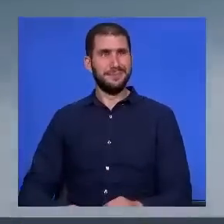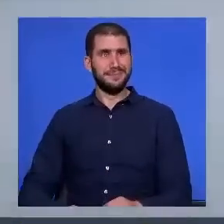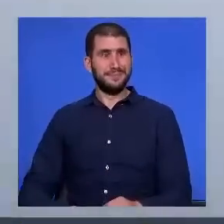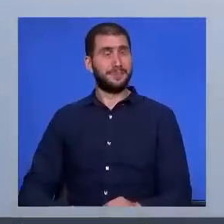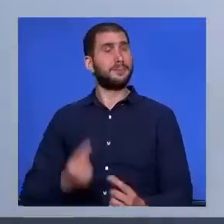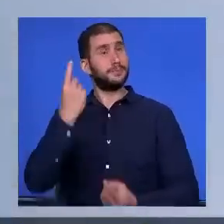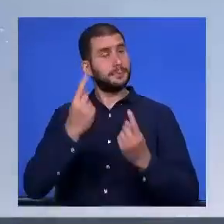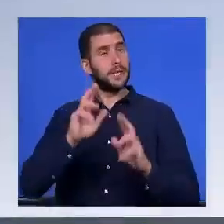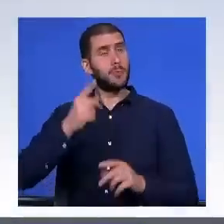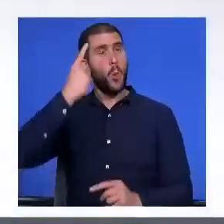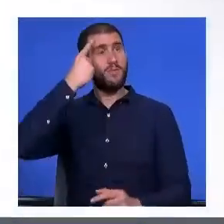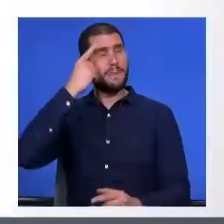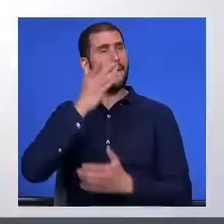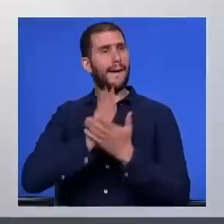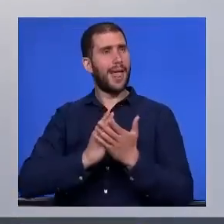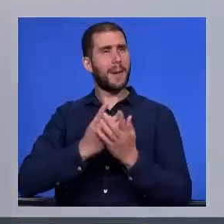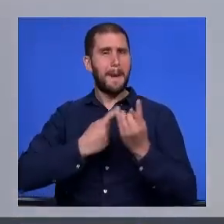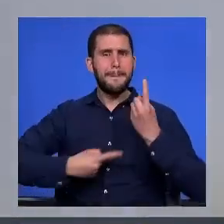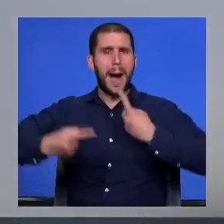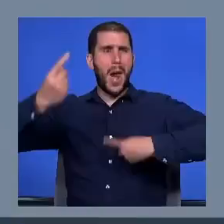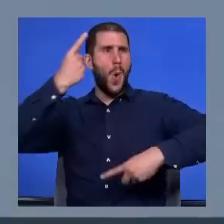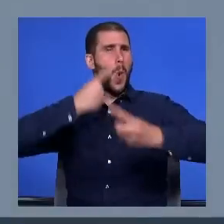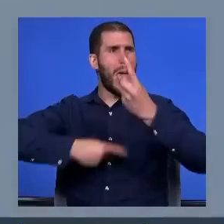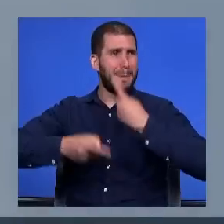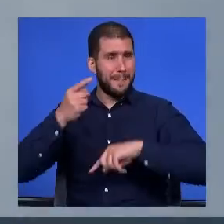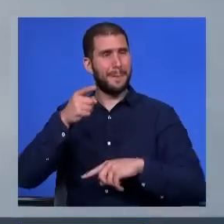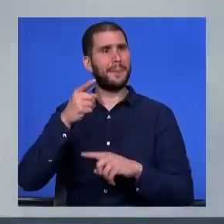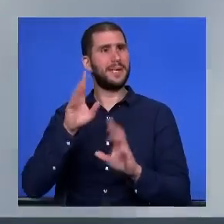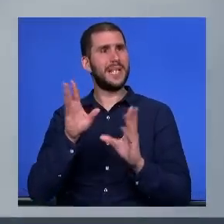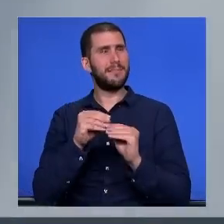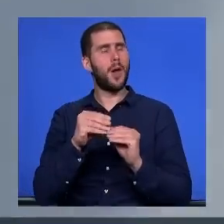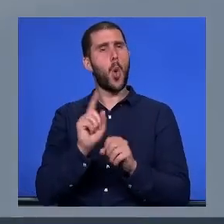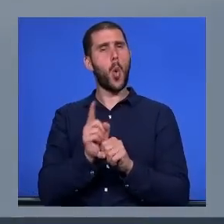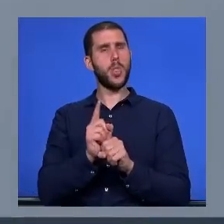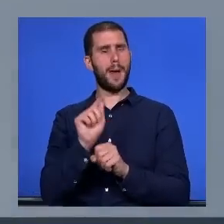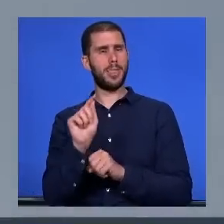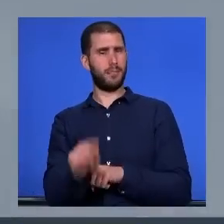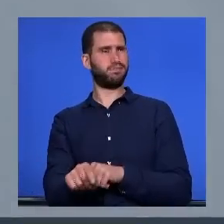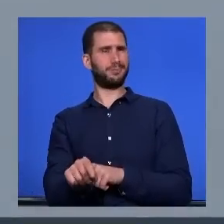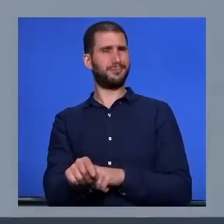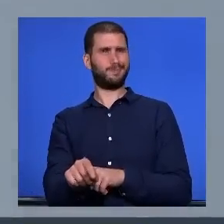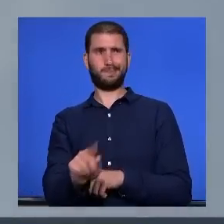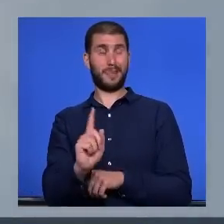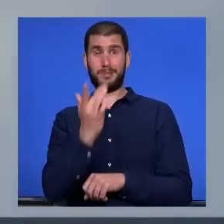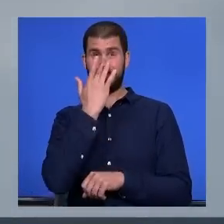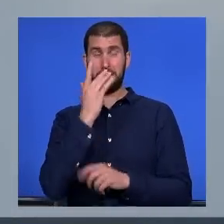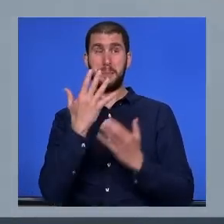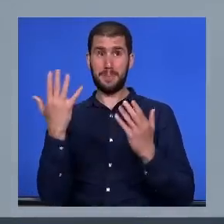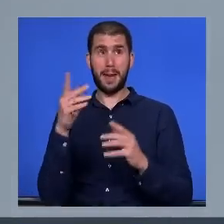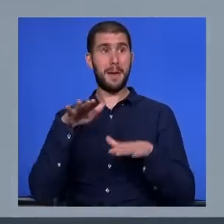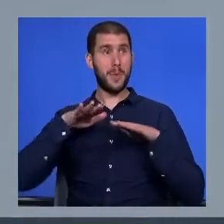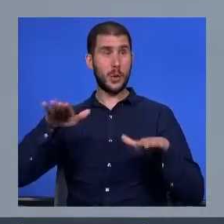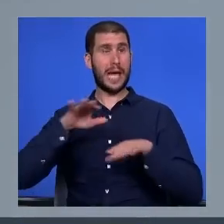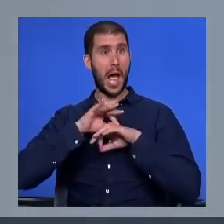לעתים נהוג לחשוב שחלק ניכר מהפעלולים הללו נעשים בעזרת טייס אוטומטי, אולם מתברר שבמטוסי